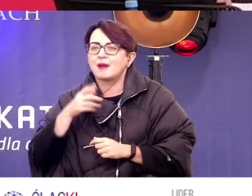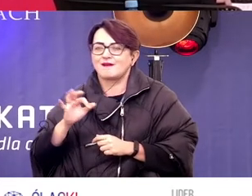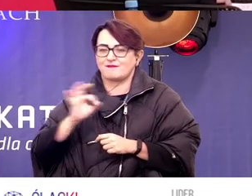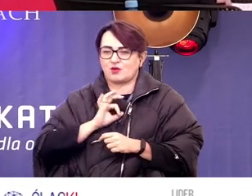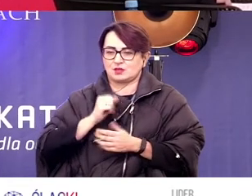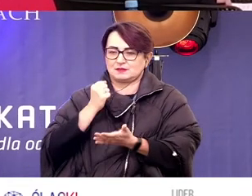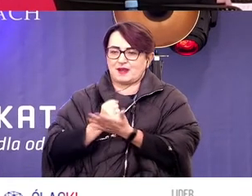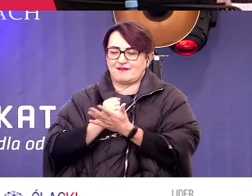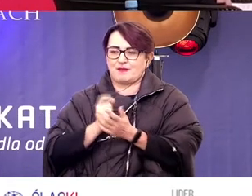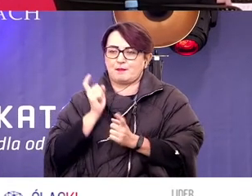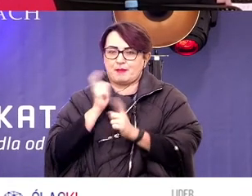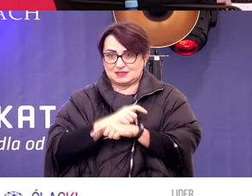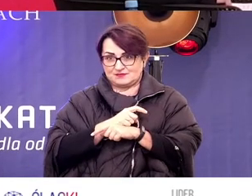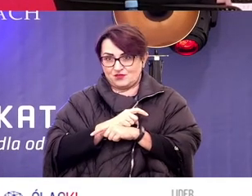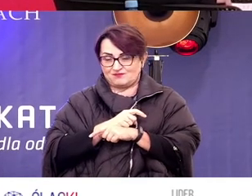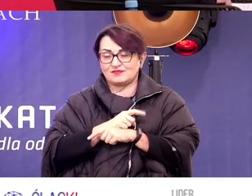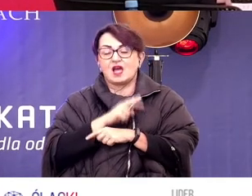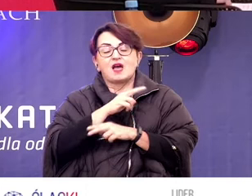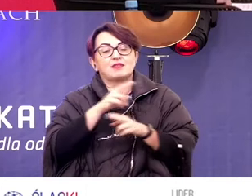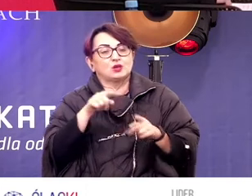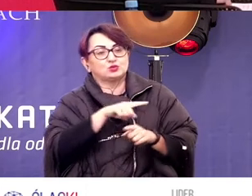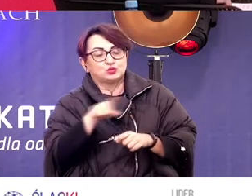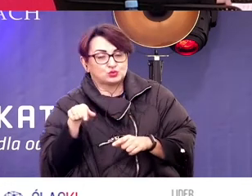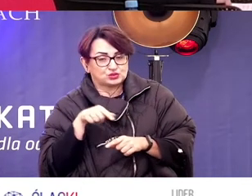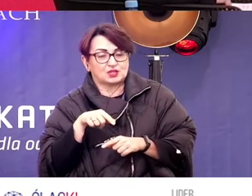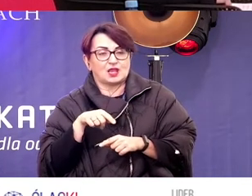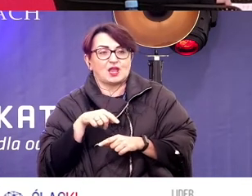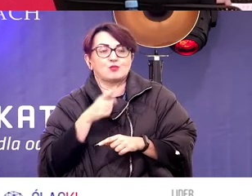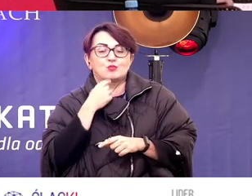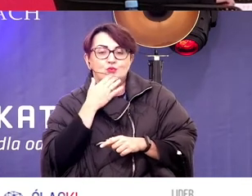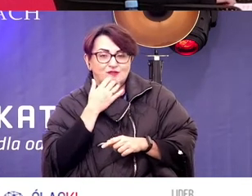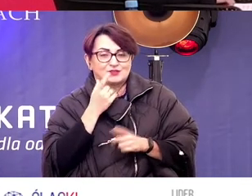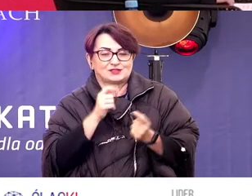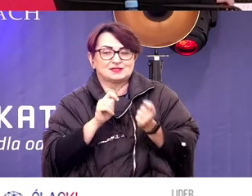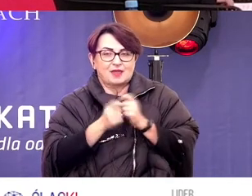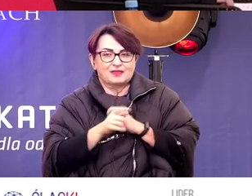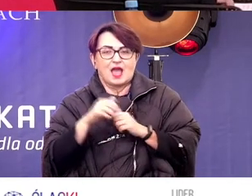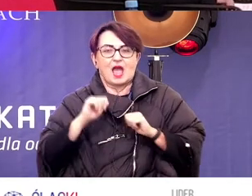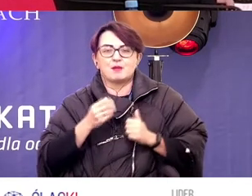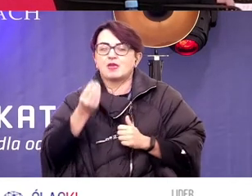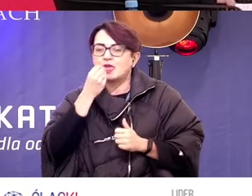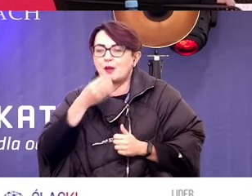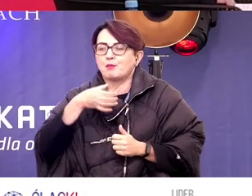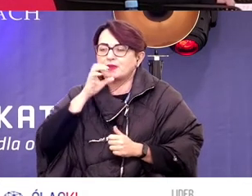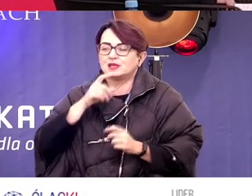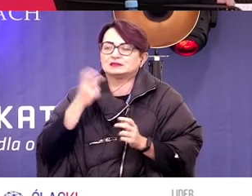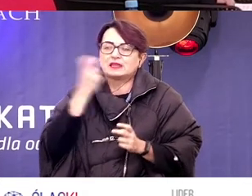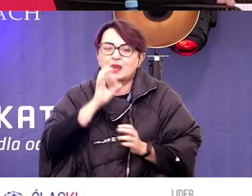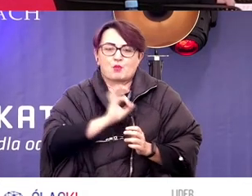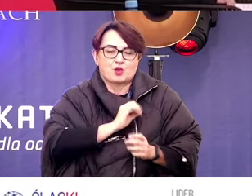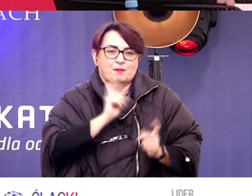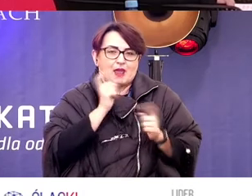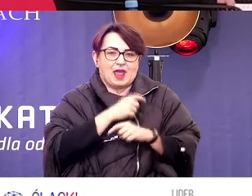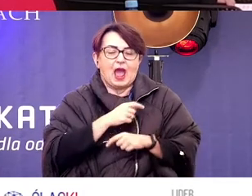kraju. Niektórzy rzeczywiście to zmieniają i mówią, żeby jeść i pić w interesie swojego kraju, a jeszcze inni już teraz zmieniają,